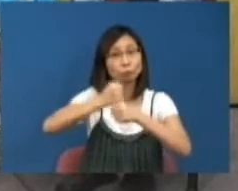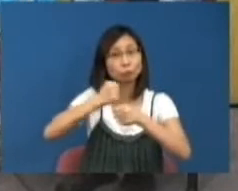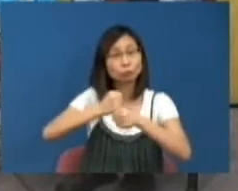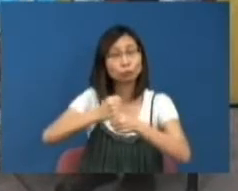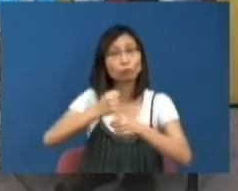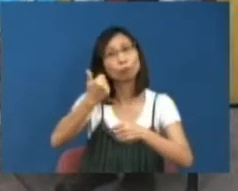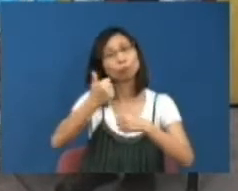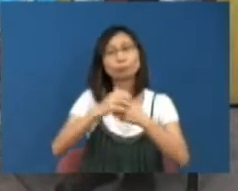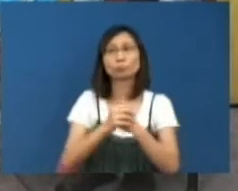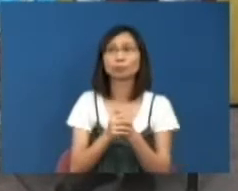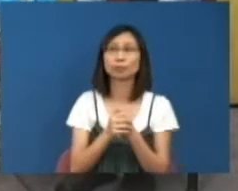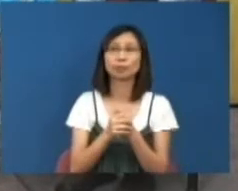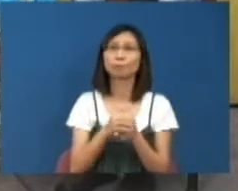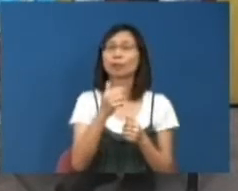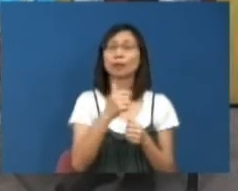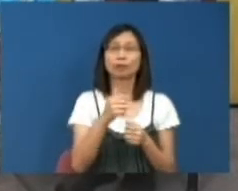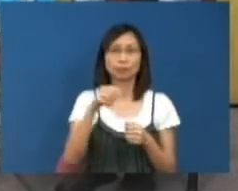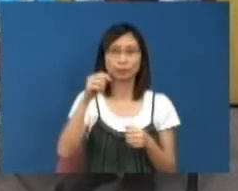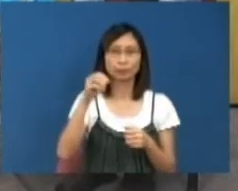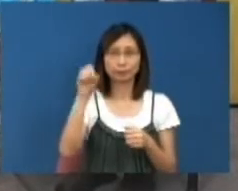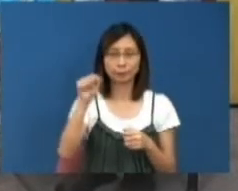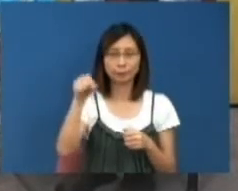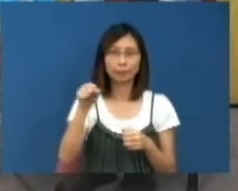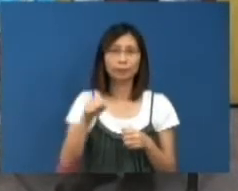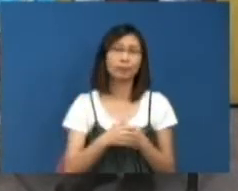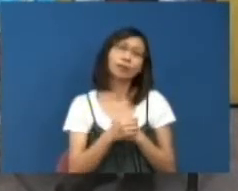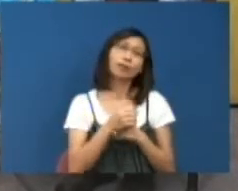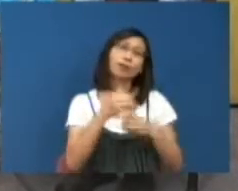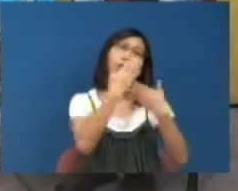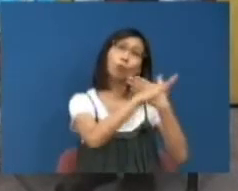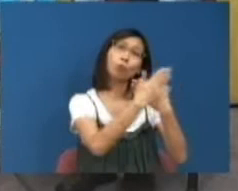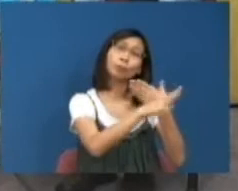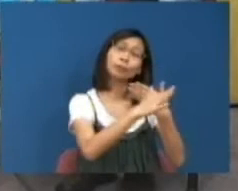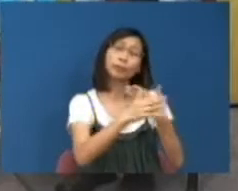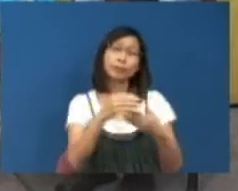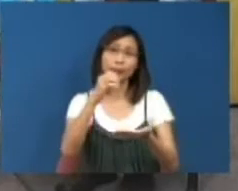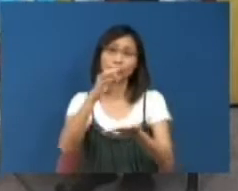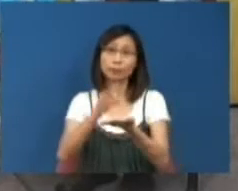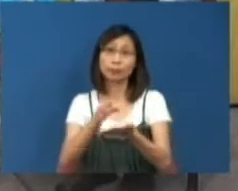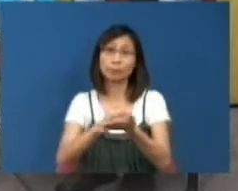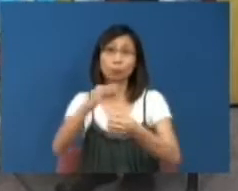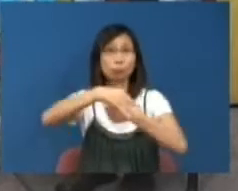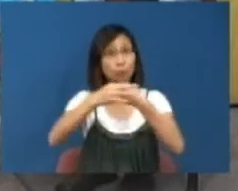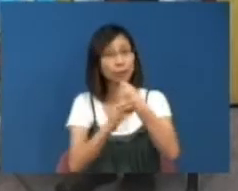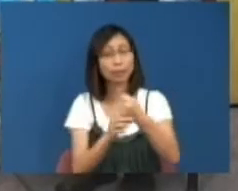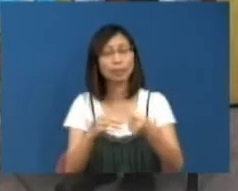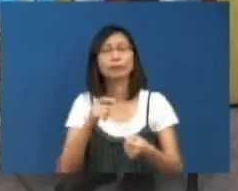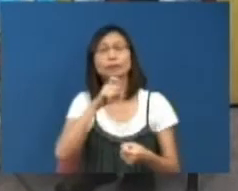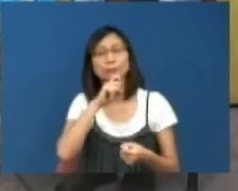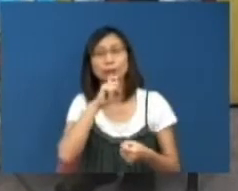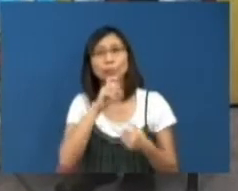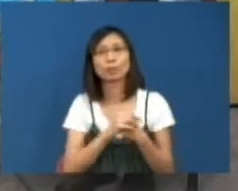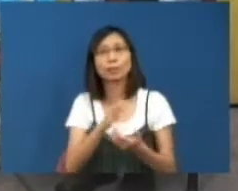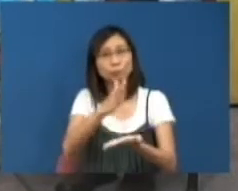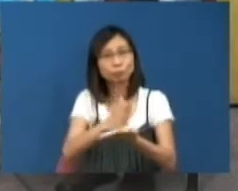多外國嘅大城市啊都有，即係分段嘅唔同嘅收費嘅情況啦，唔